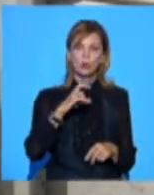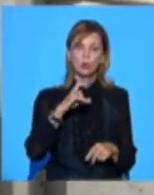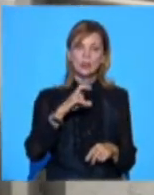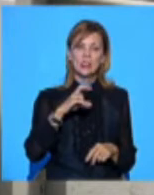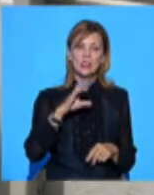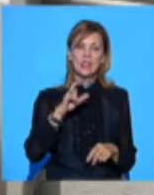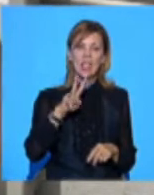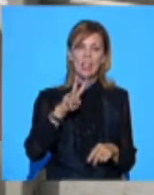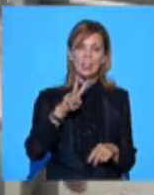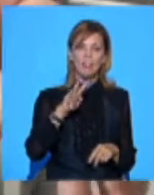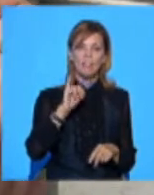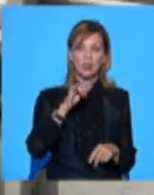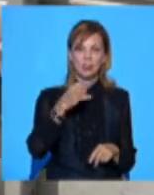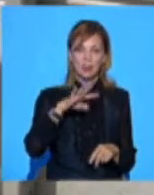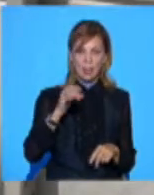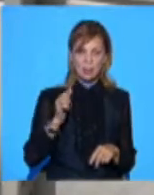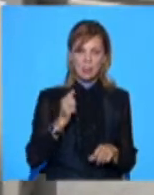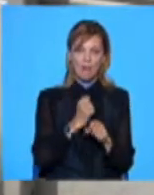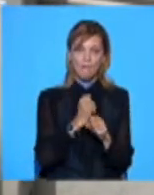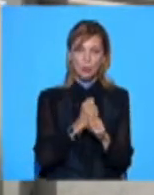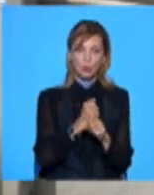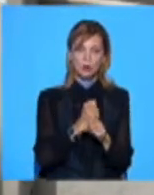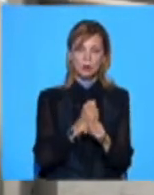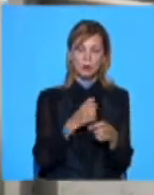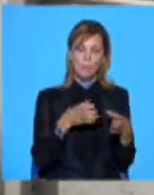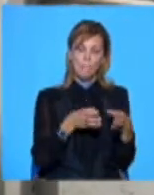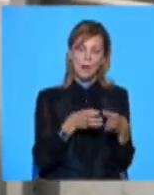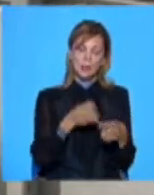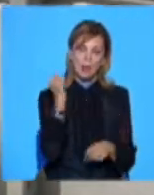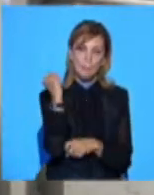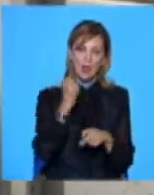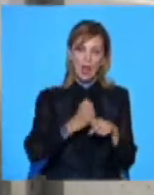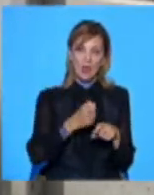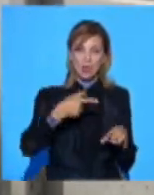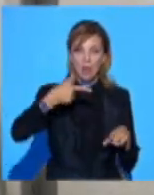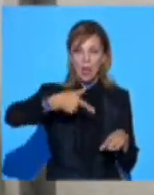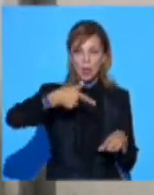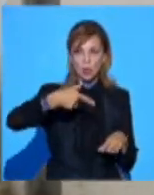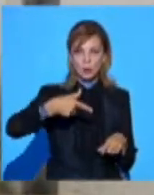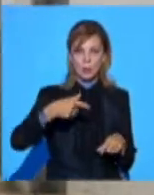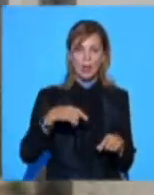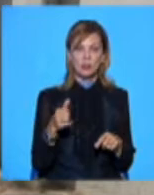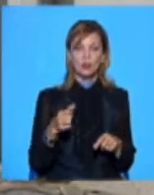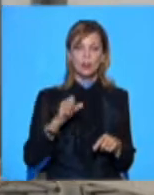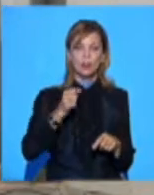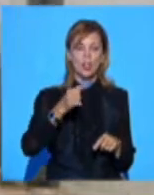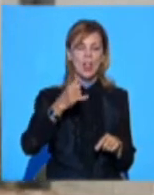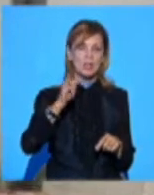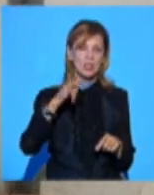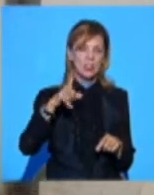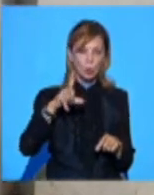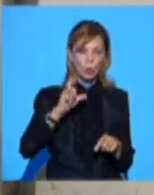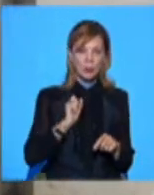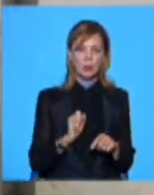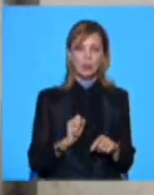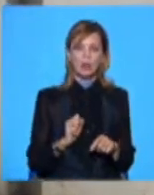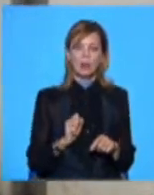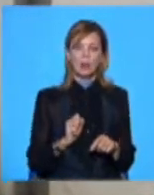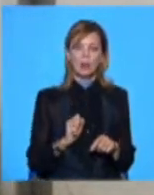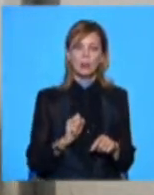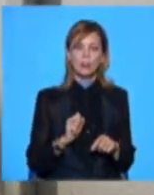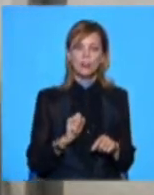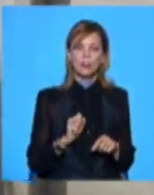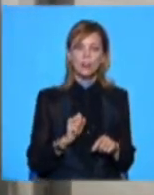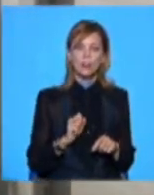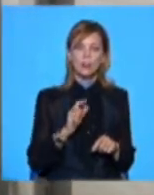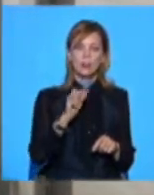mai departe a făcut partea mecanică sudată, șasiul, motor de curent continuu aici, sub șasiu, și